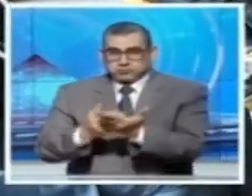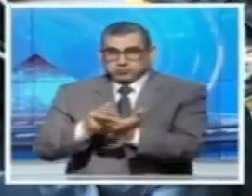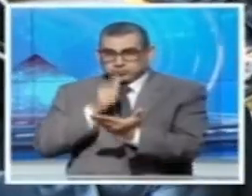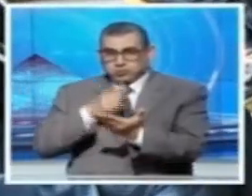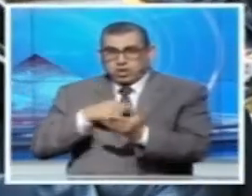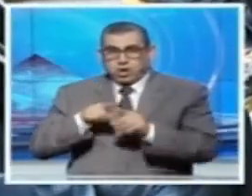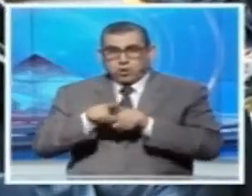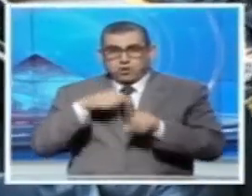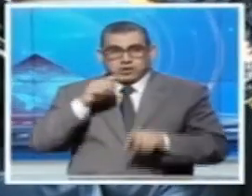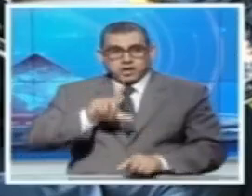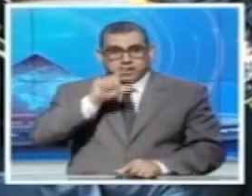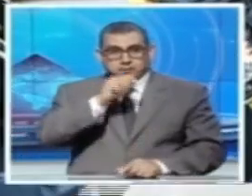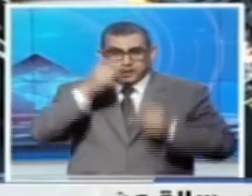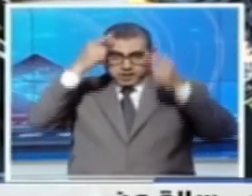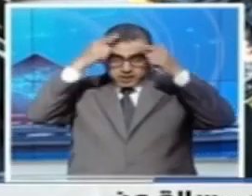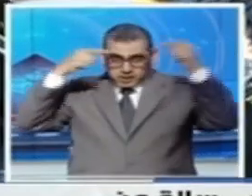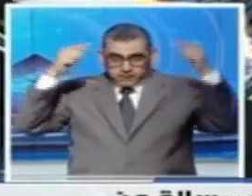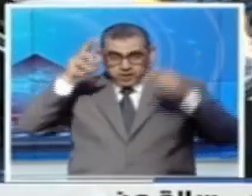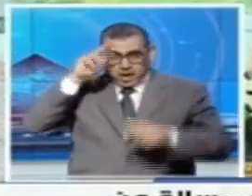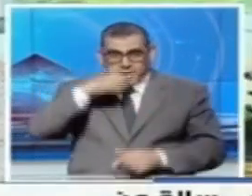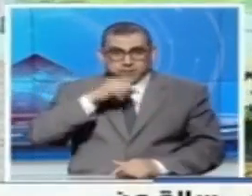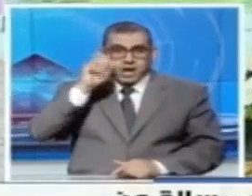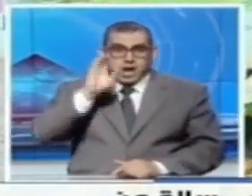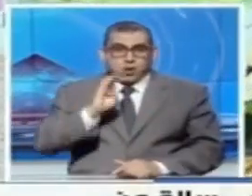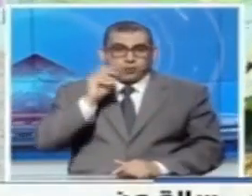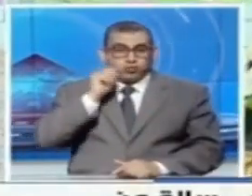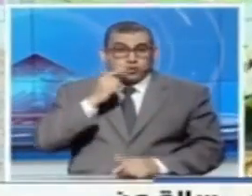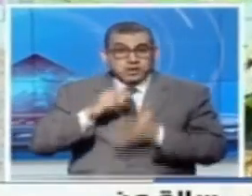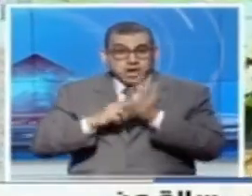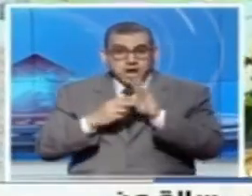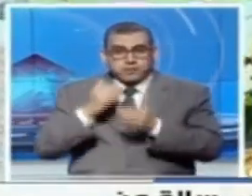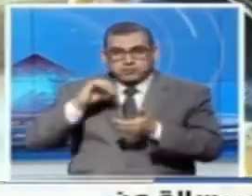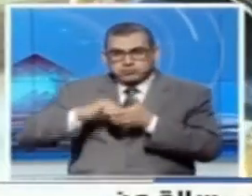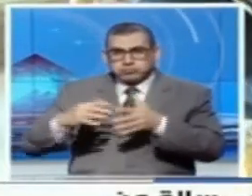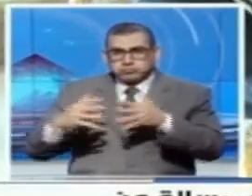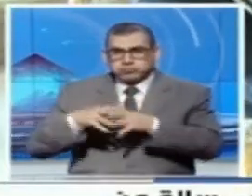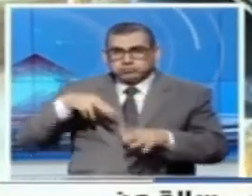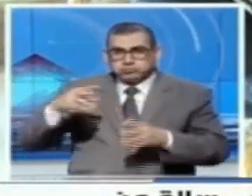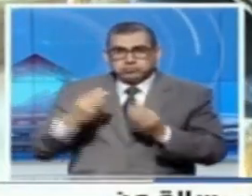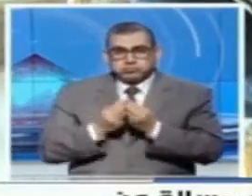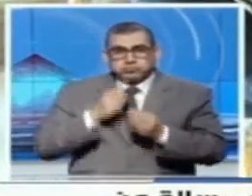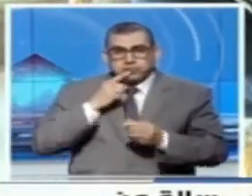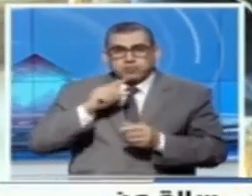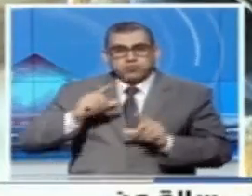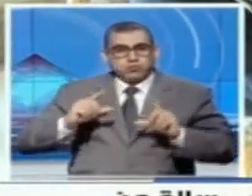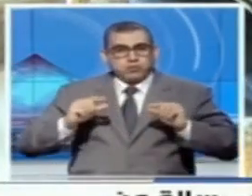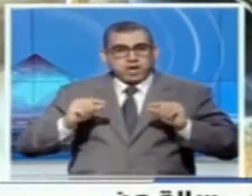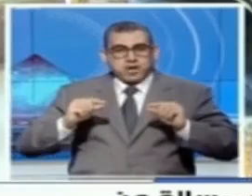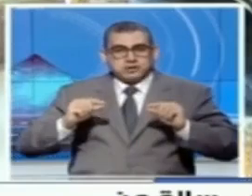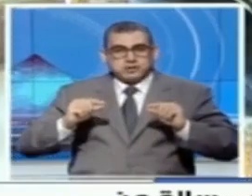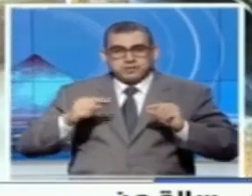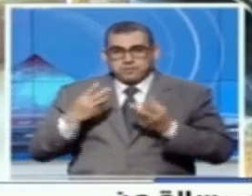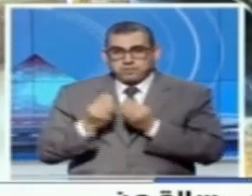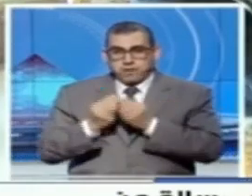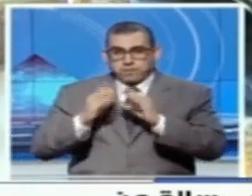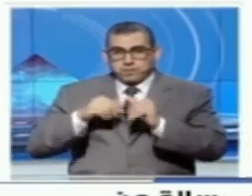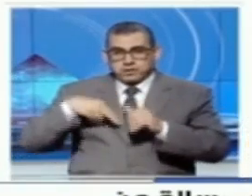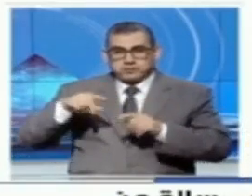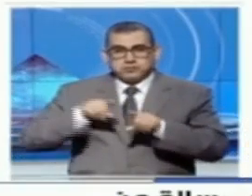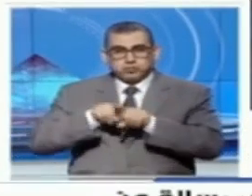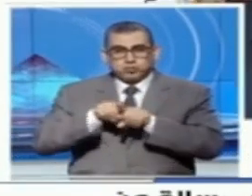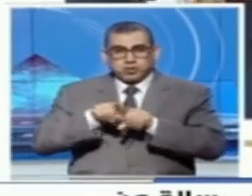أخيه الرئيس سلفا كير حول سبل تعزيز العلاقات الثنائية المتميزة بين البلدين